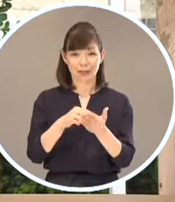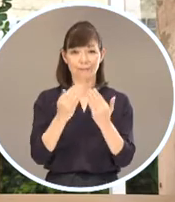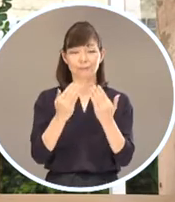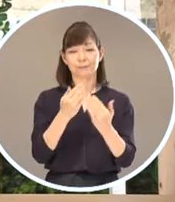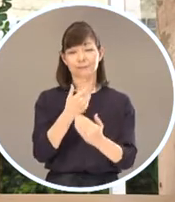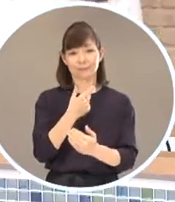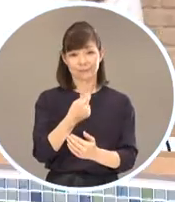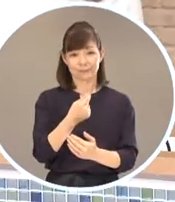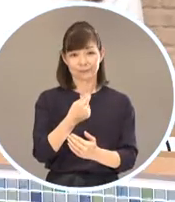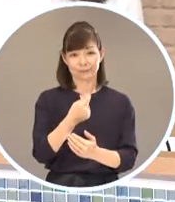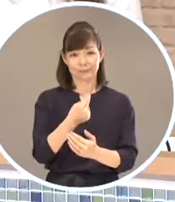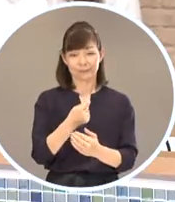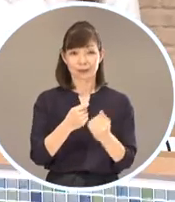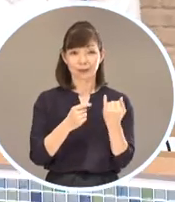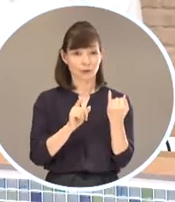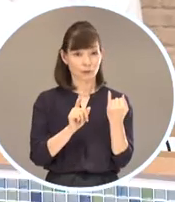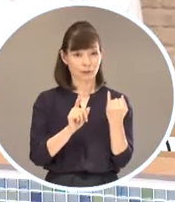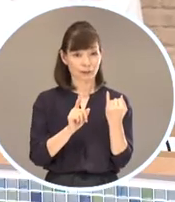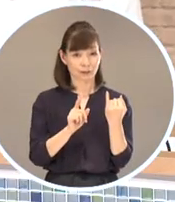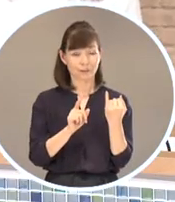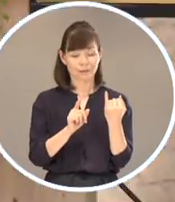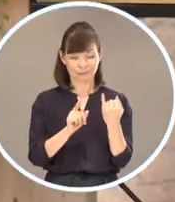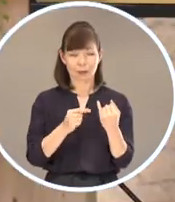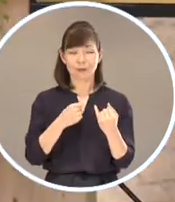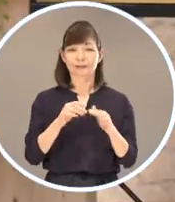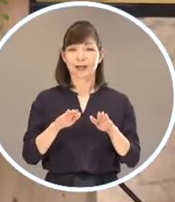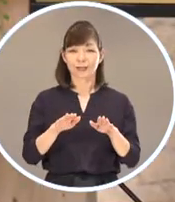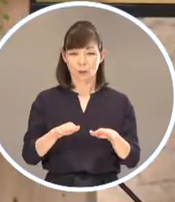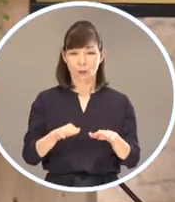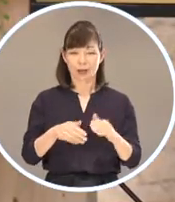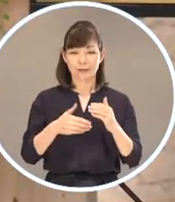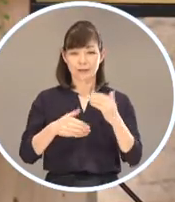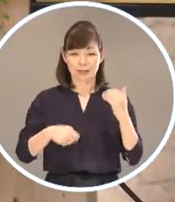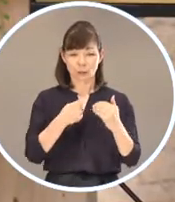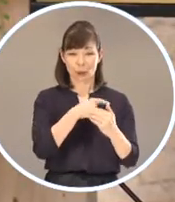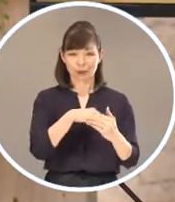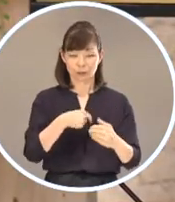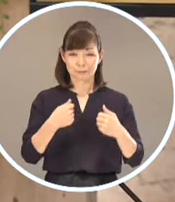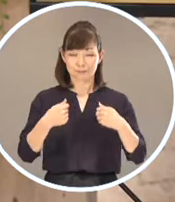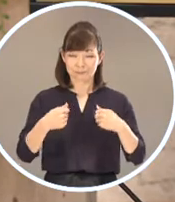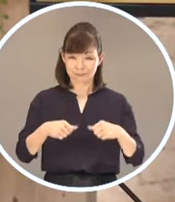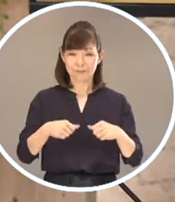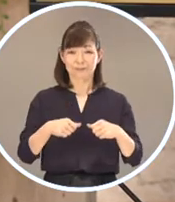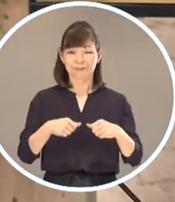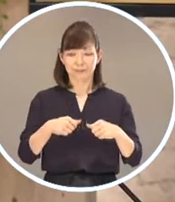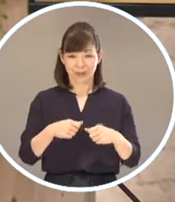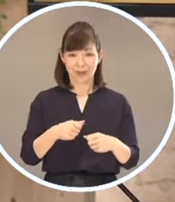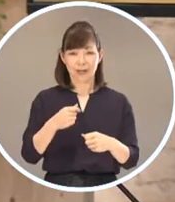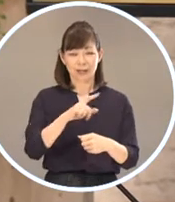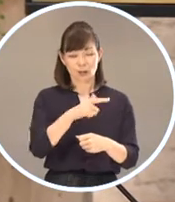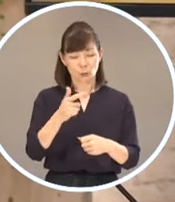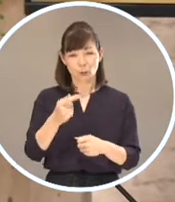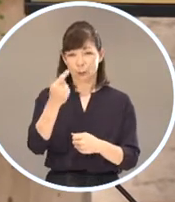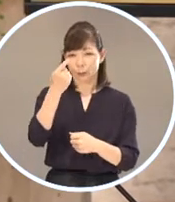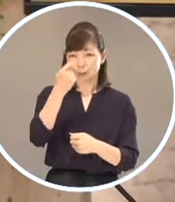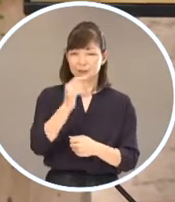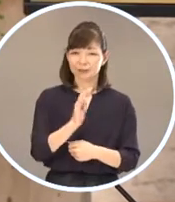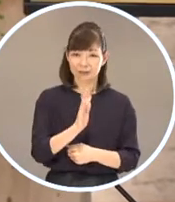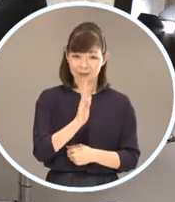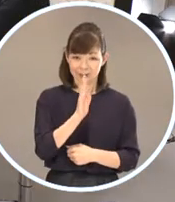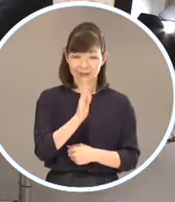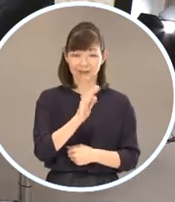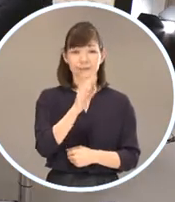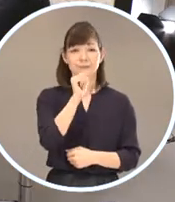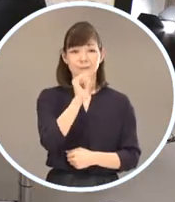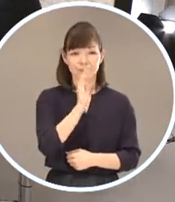。 浅田さんは？ はい、私は今日はもう生徒の気持ちで臨みたいと思ってますので、細井先生、金田さん、いろいろ教えてください。よ